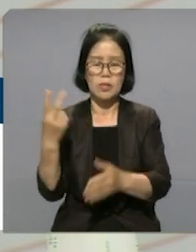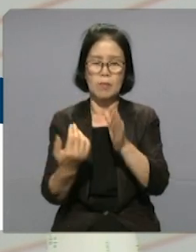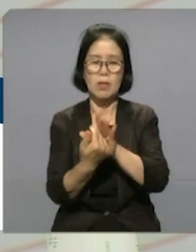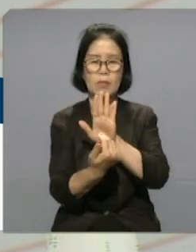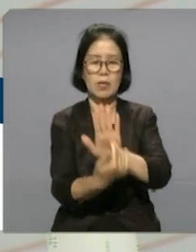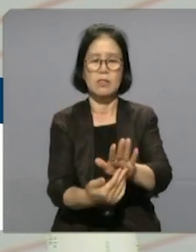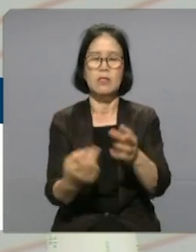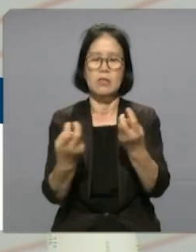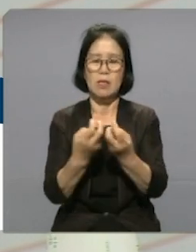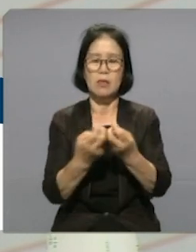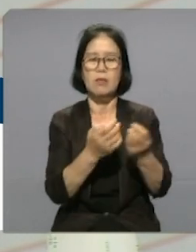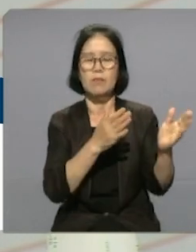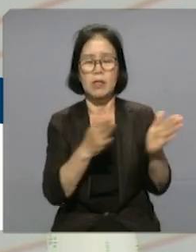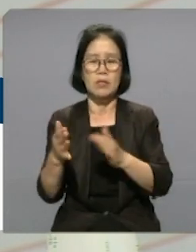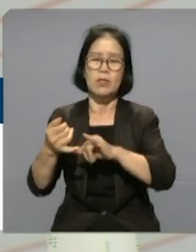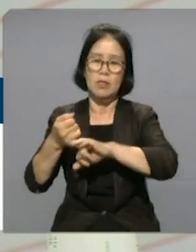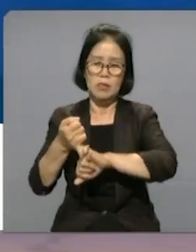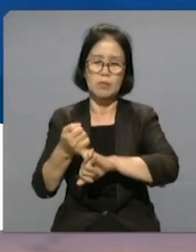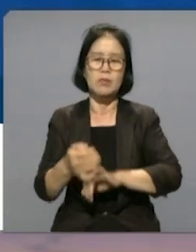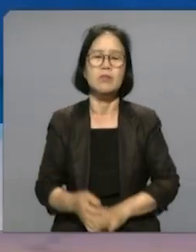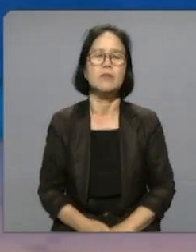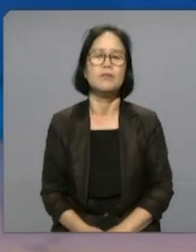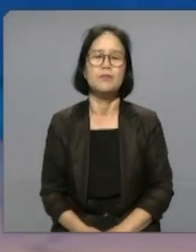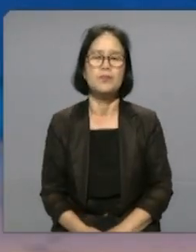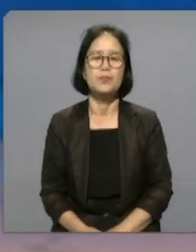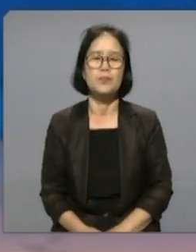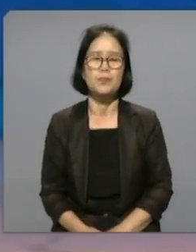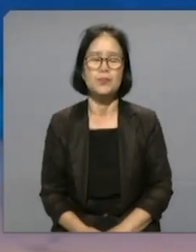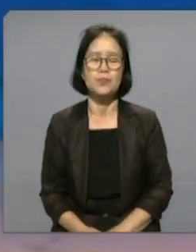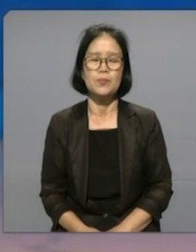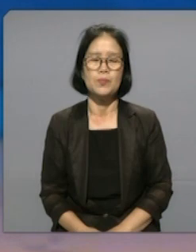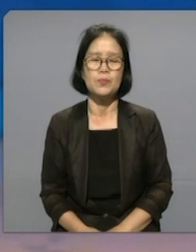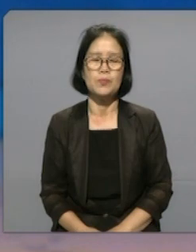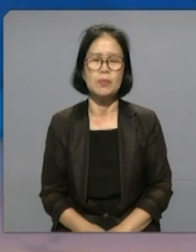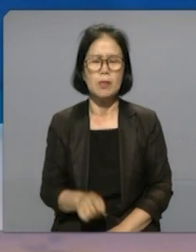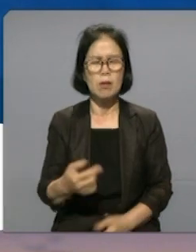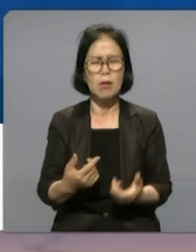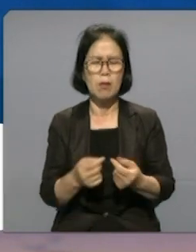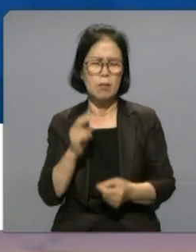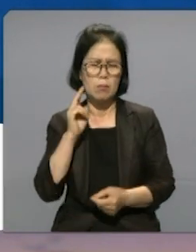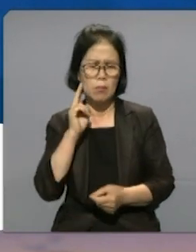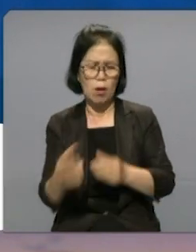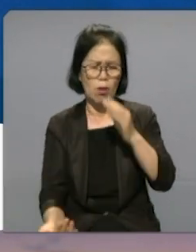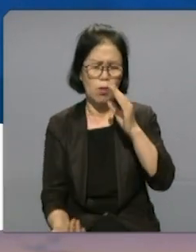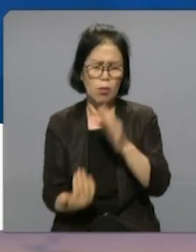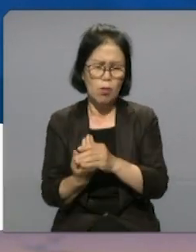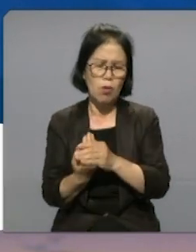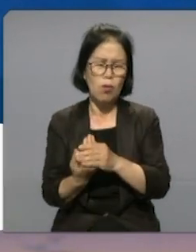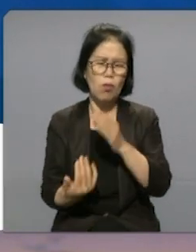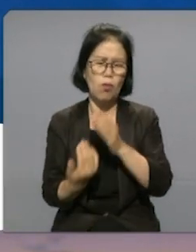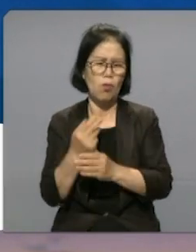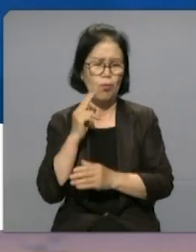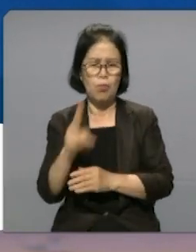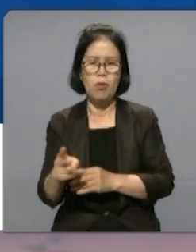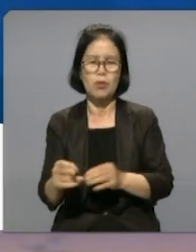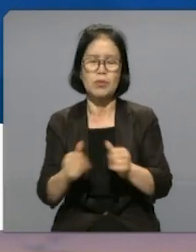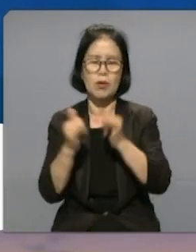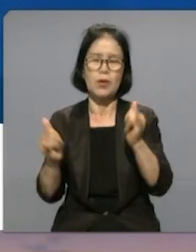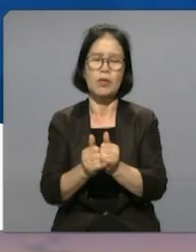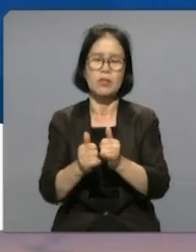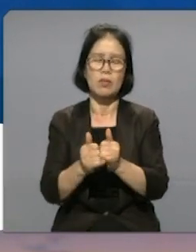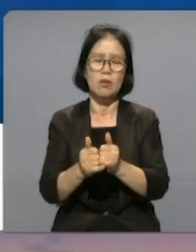근본적인 재발 방지책을 마련하겠습니다. 이런 끔찍한 일이 우리 사회에서 일어나지